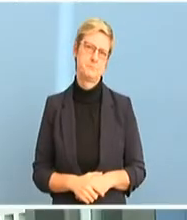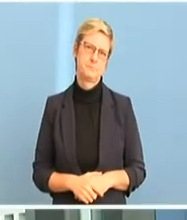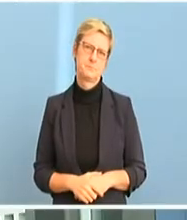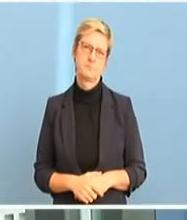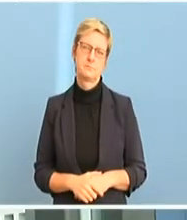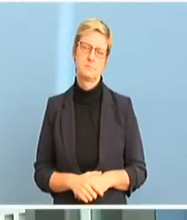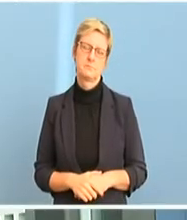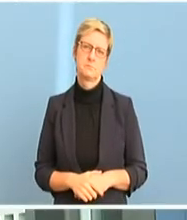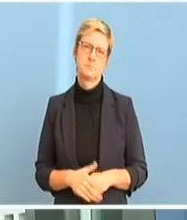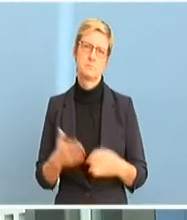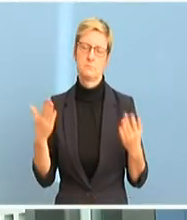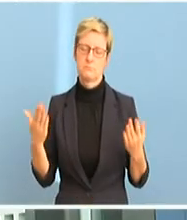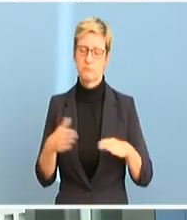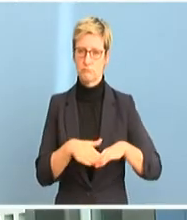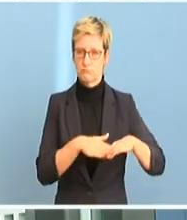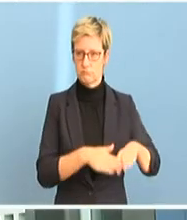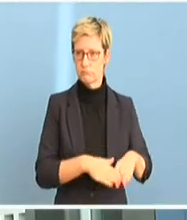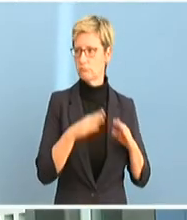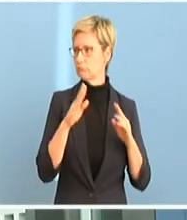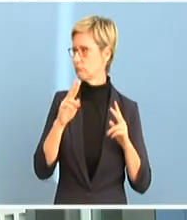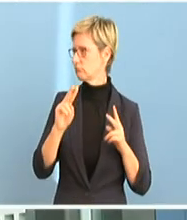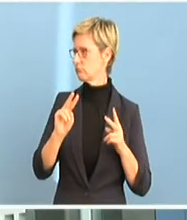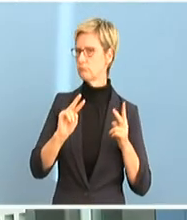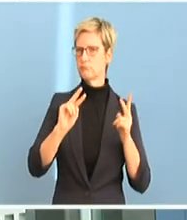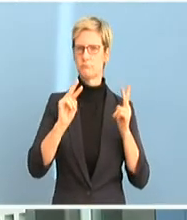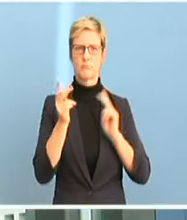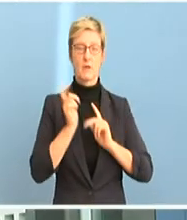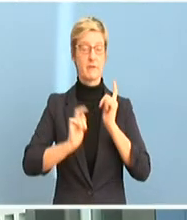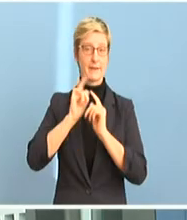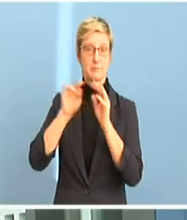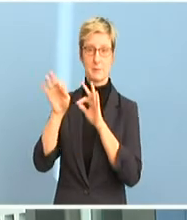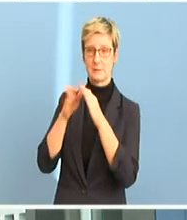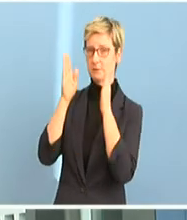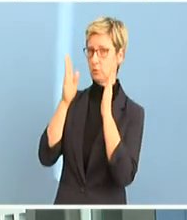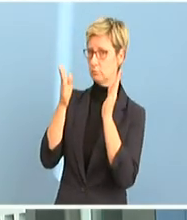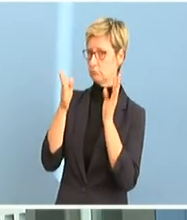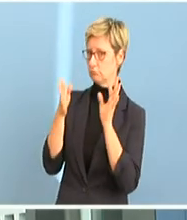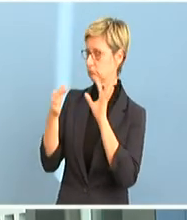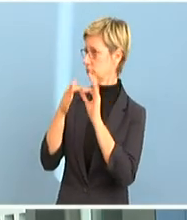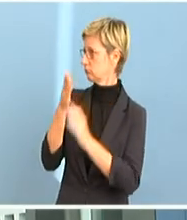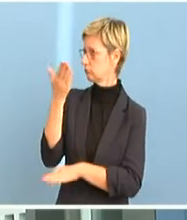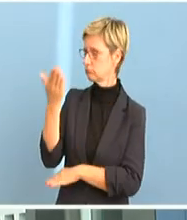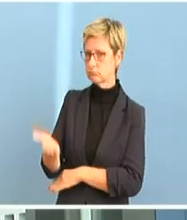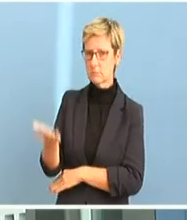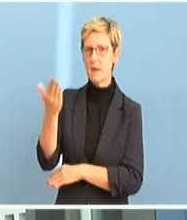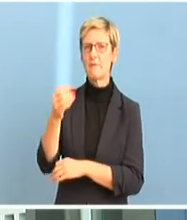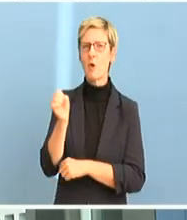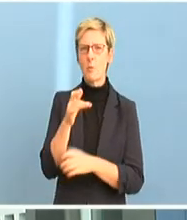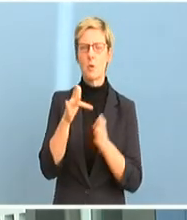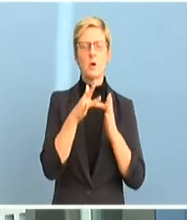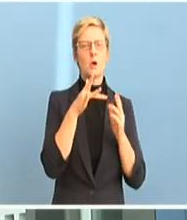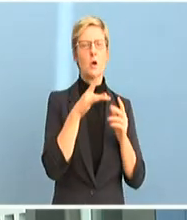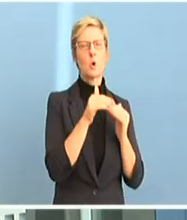Dann wechsle ich noch mal zum Verteidigungsministerium. Der Kollege